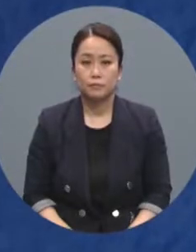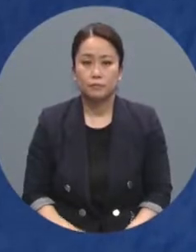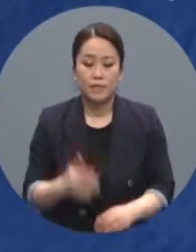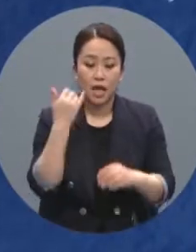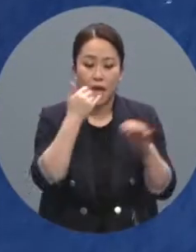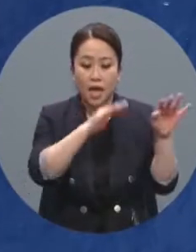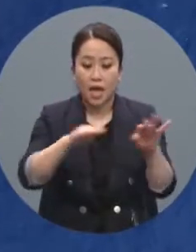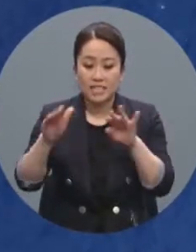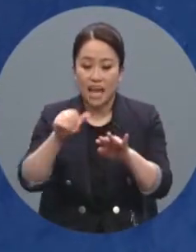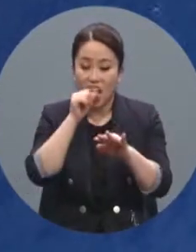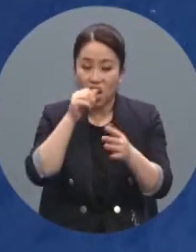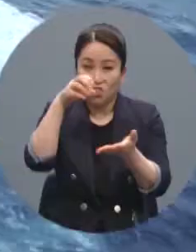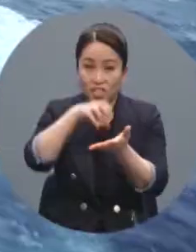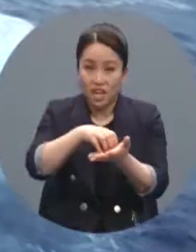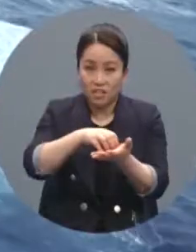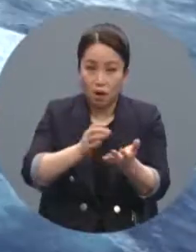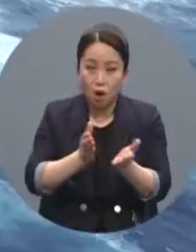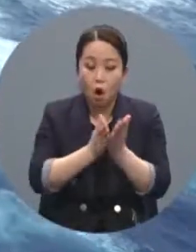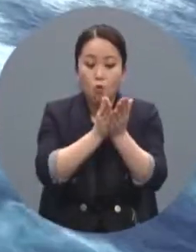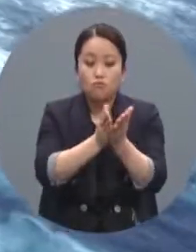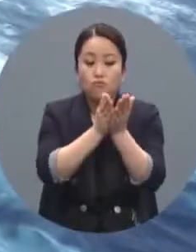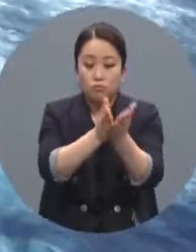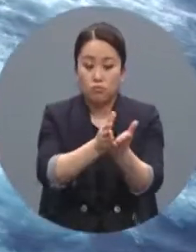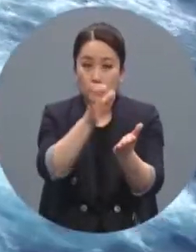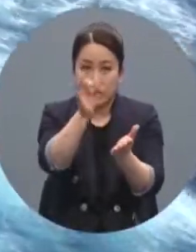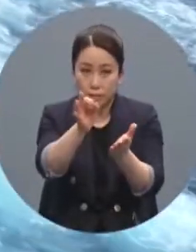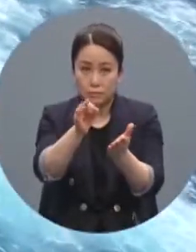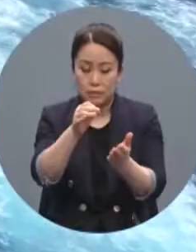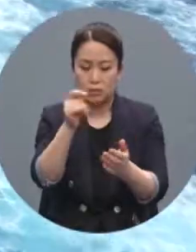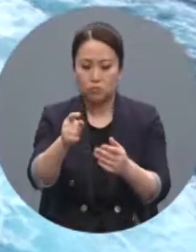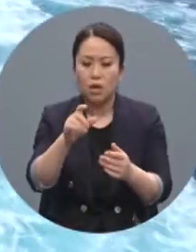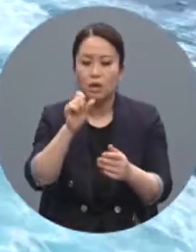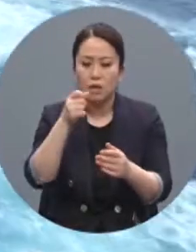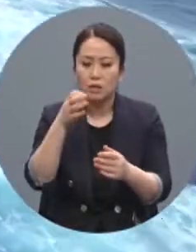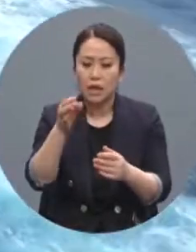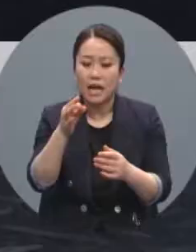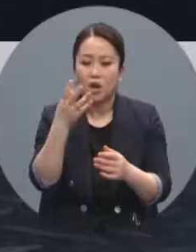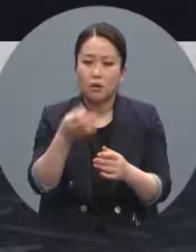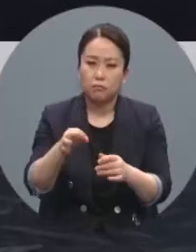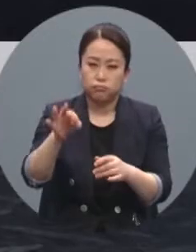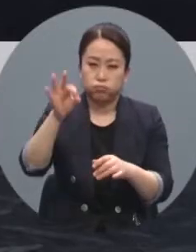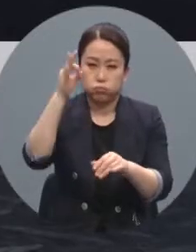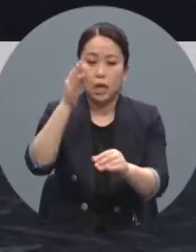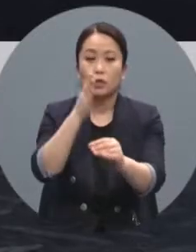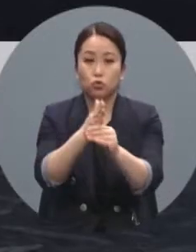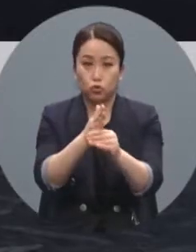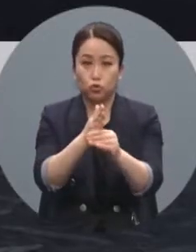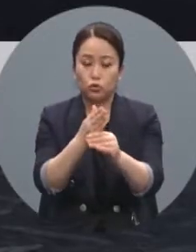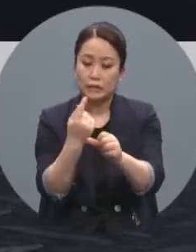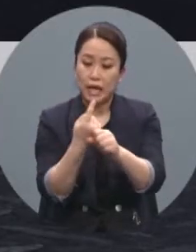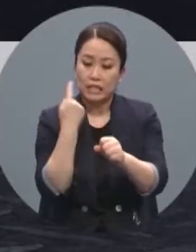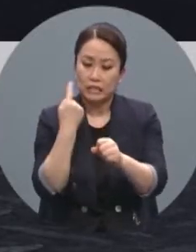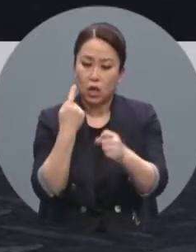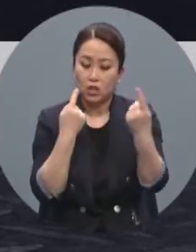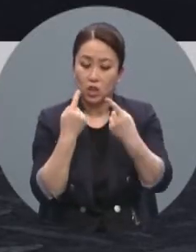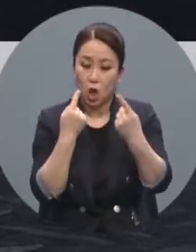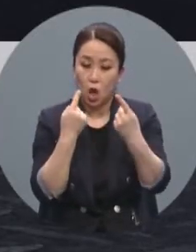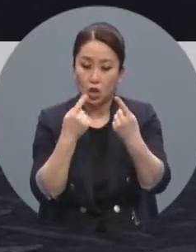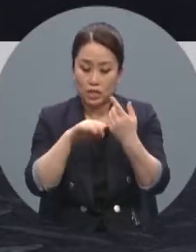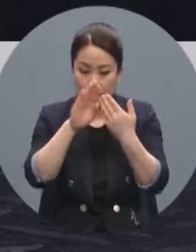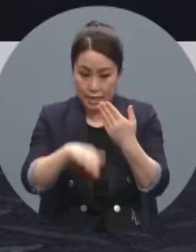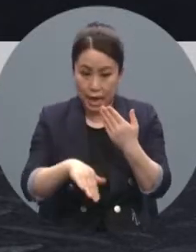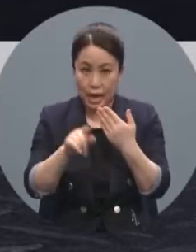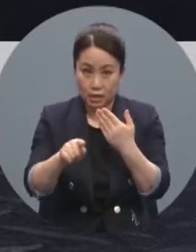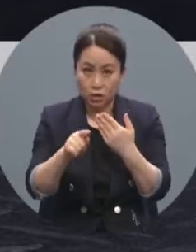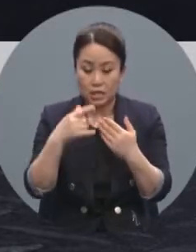해상 컨테이너 운임 지수가 지칠 줄 모르고 최고치 행진을 이어가고 있습니다. 지난해 1000 이하를 맴돌던 상하이